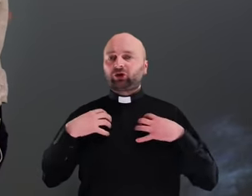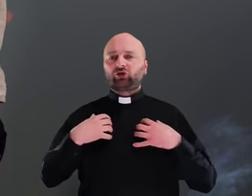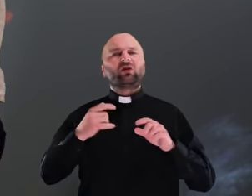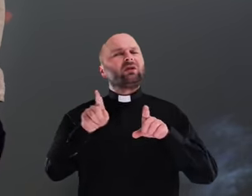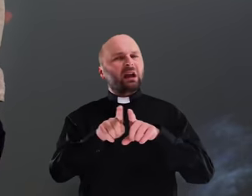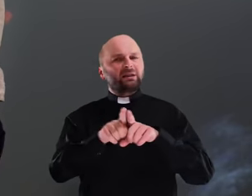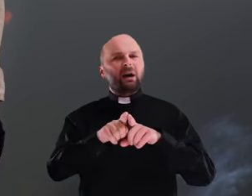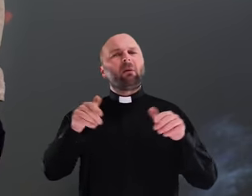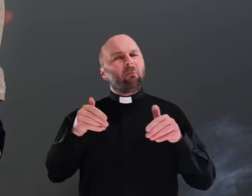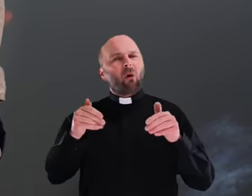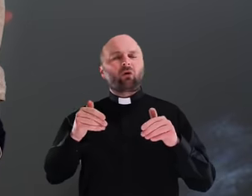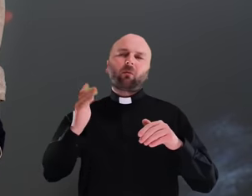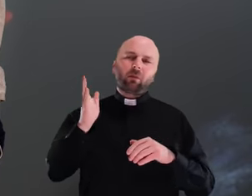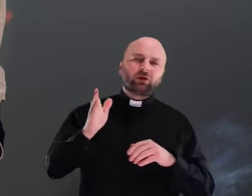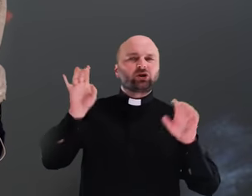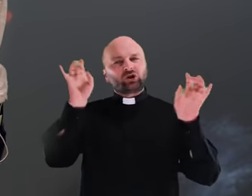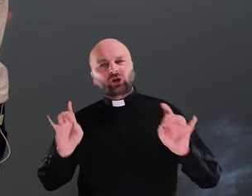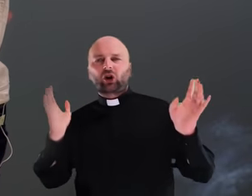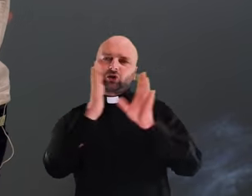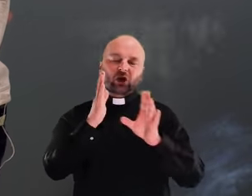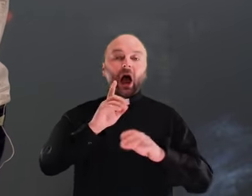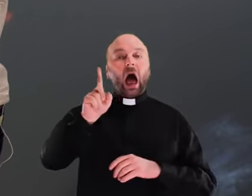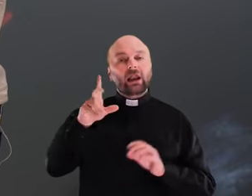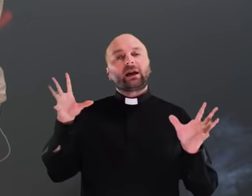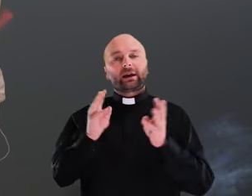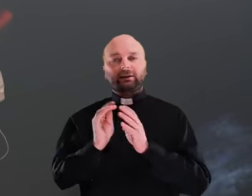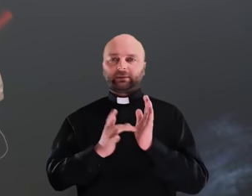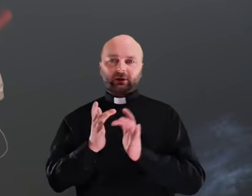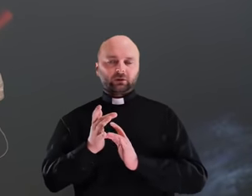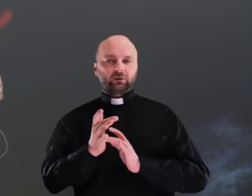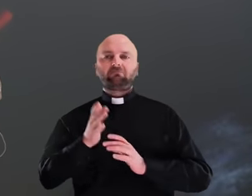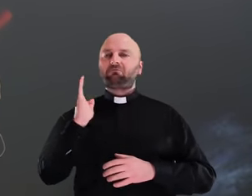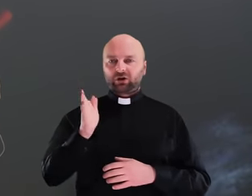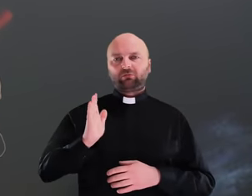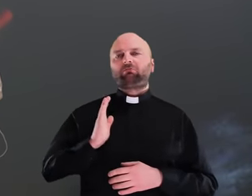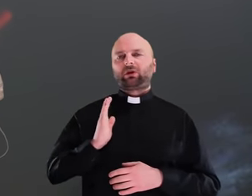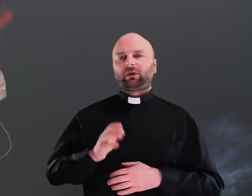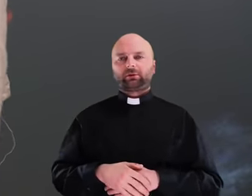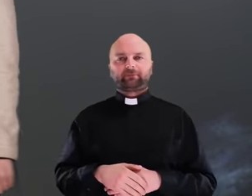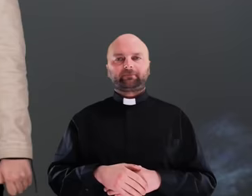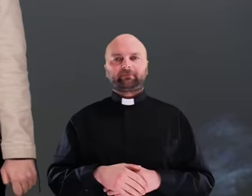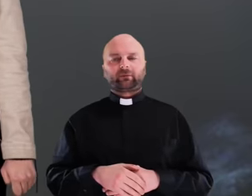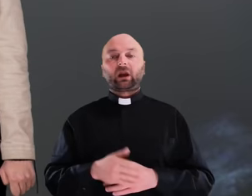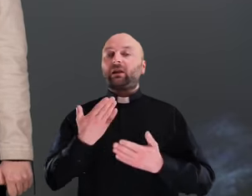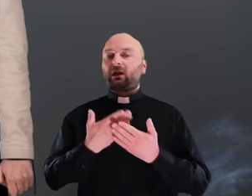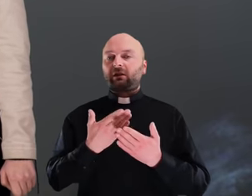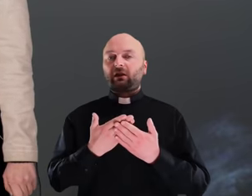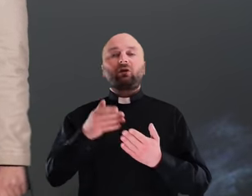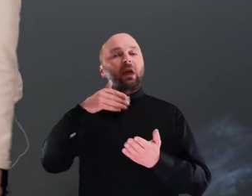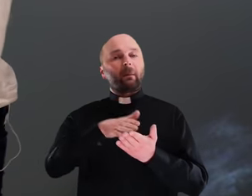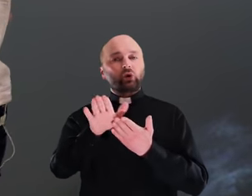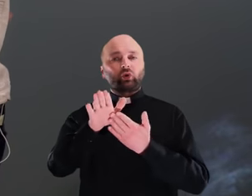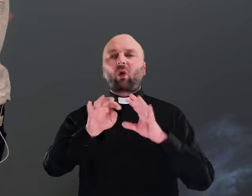mogą wydarzyć się sztormy, ale z Nim zawsze, z Jezusem, zawsze jesteśmy bezpieczni. Dlatego na